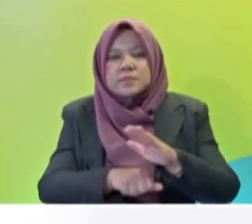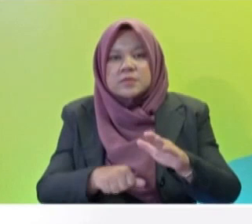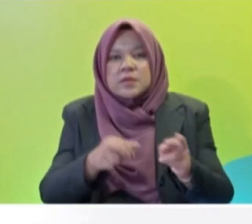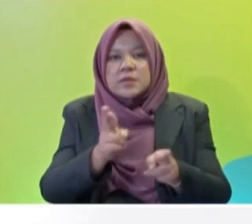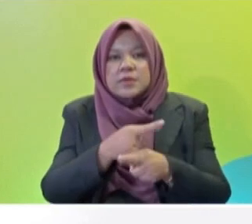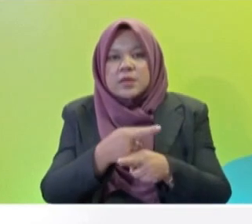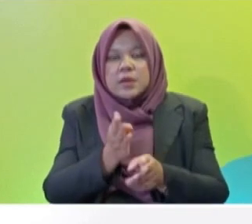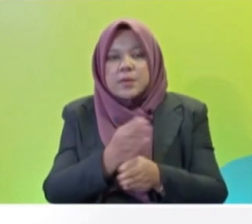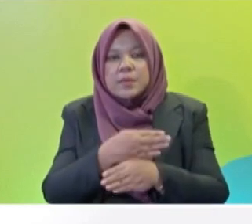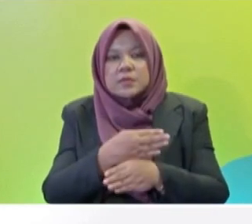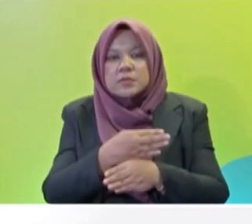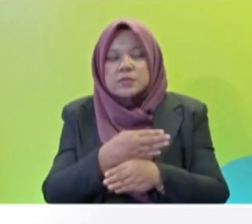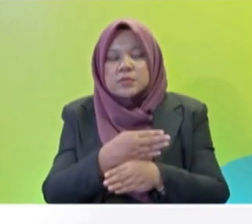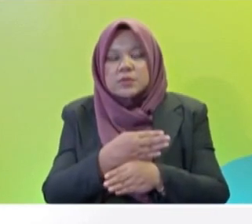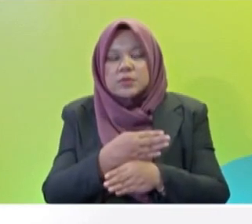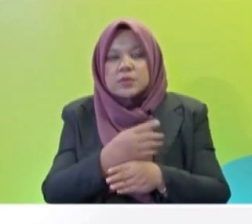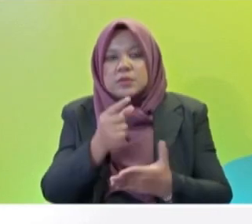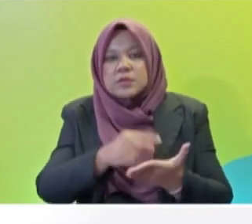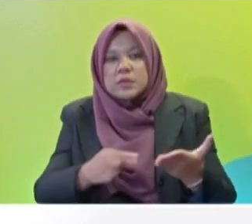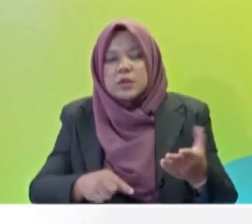kita boleh menjawab